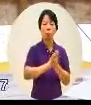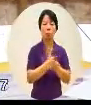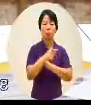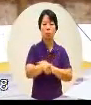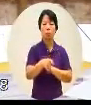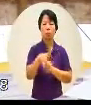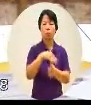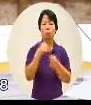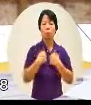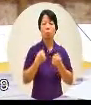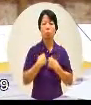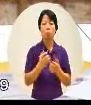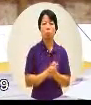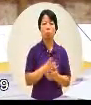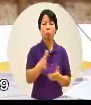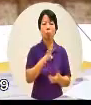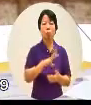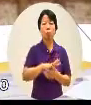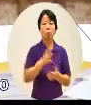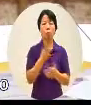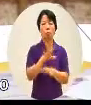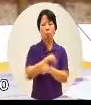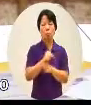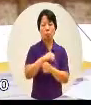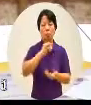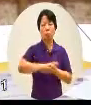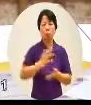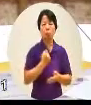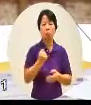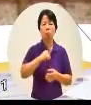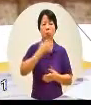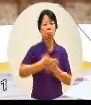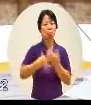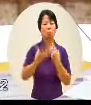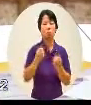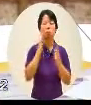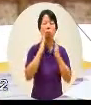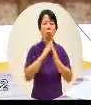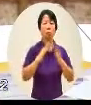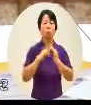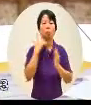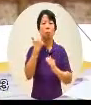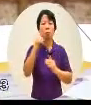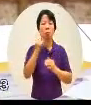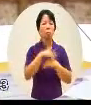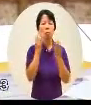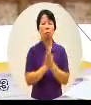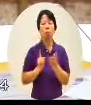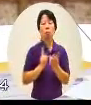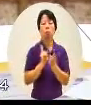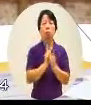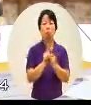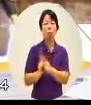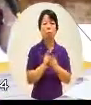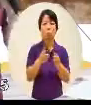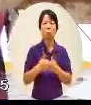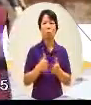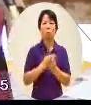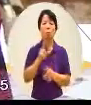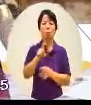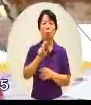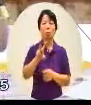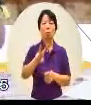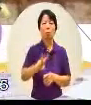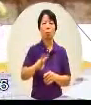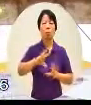都要补习啊？那学生的压力有没有减少？没有啊，家长的压力也没有减少啊，家长跟着陪进去啊，吼、哦，所以这就是十二年